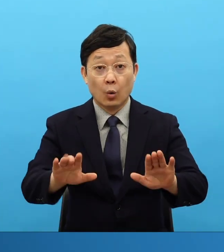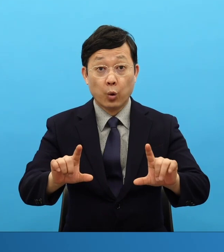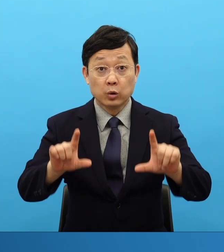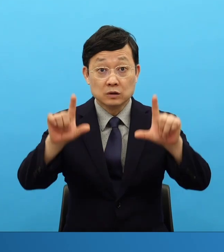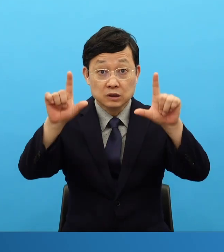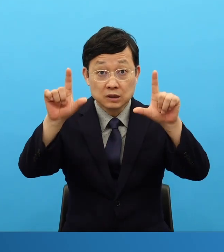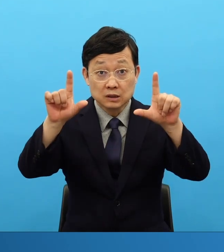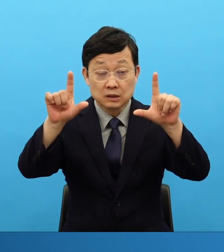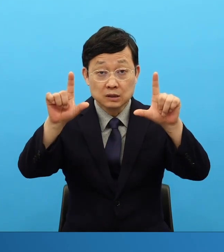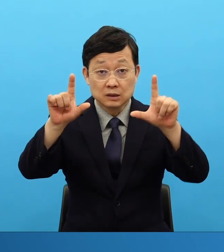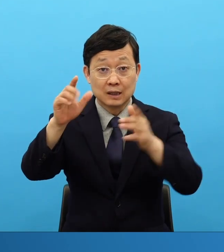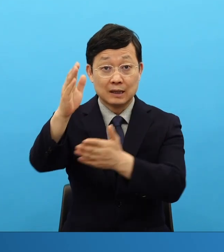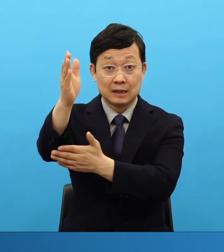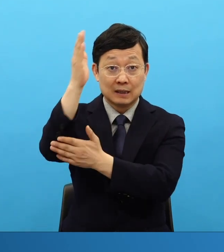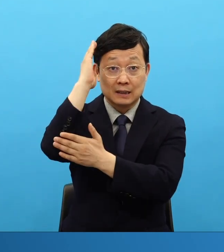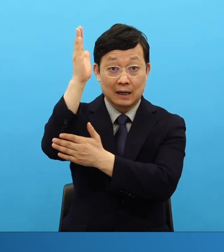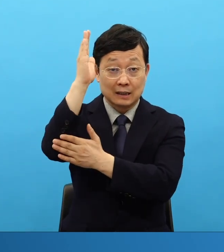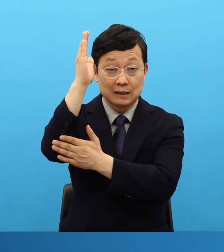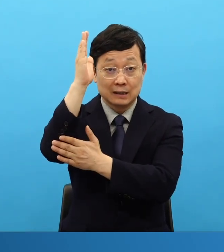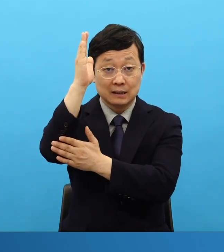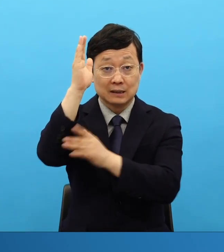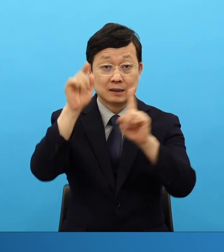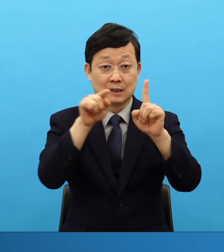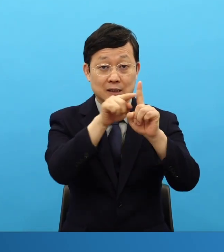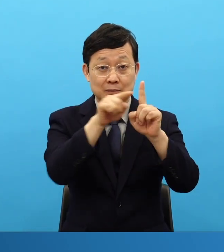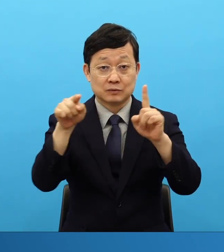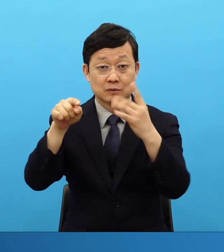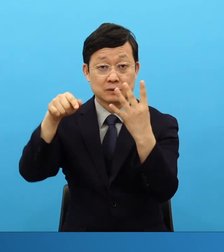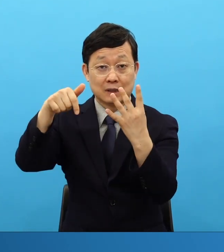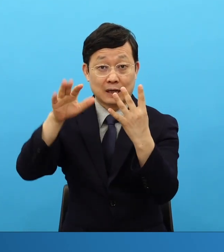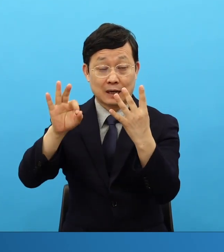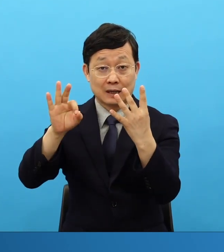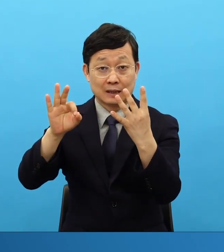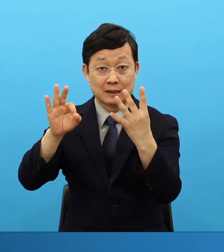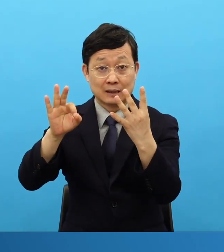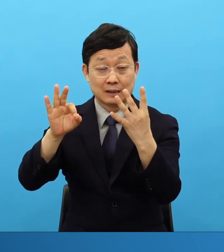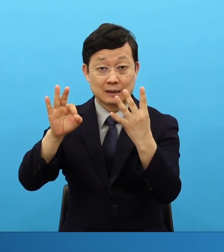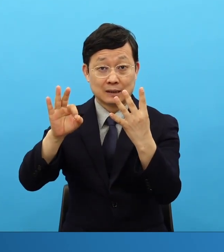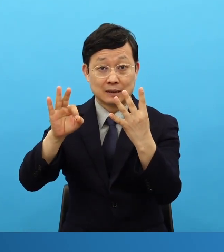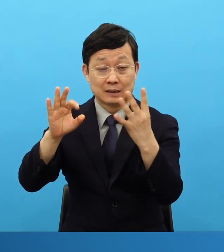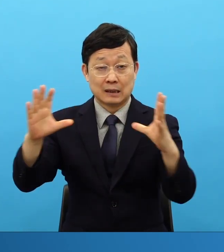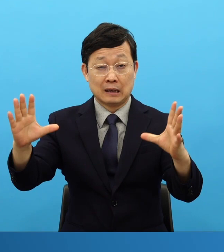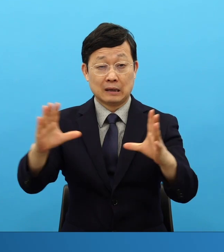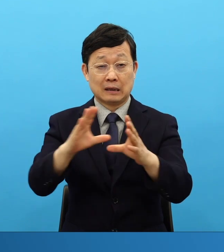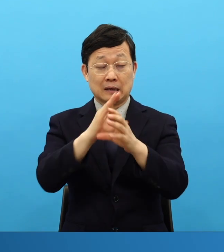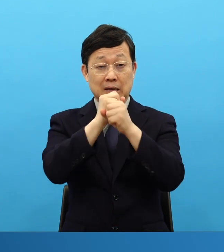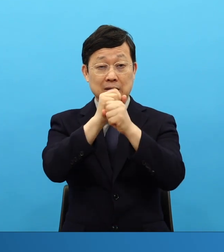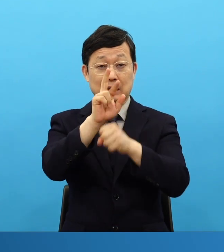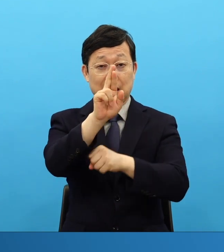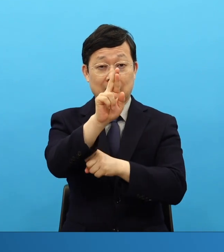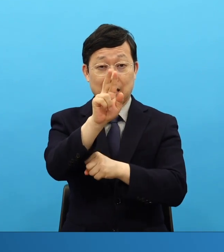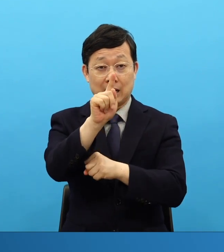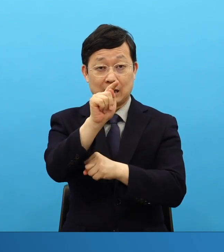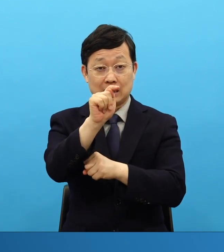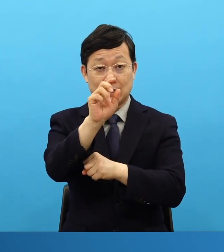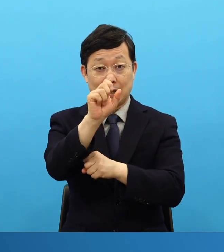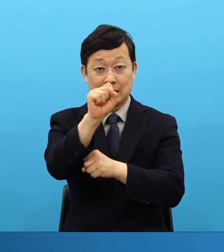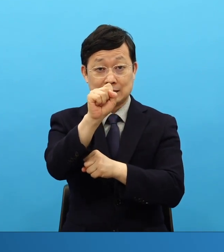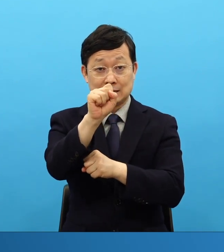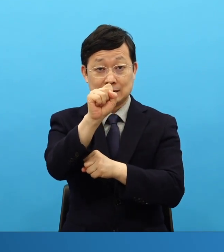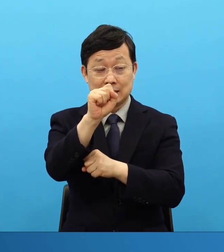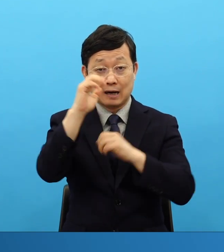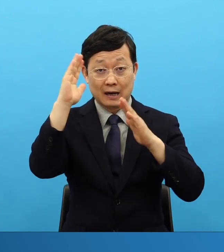그 강의가 4개 있습니다. Today we have 4 lectures. 그 4개를 전부 RTS 기도